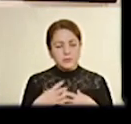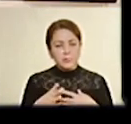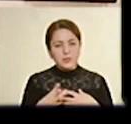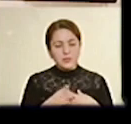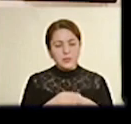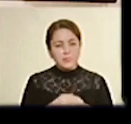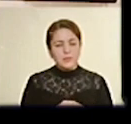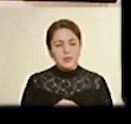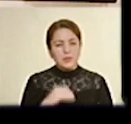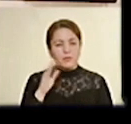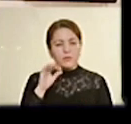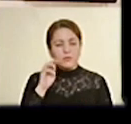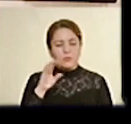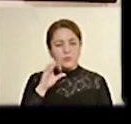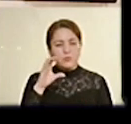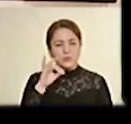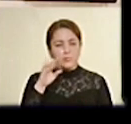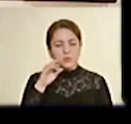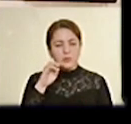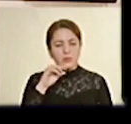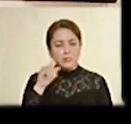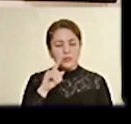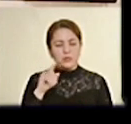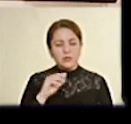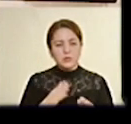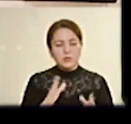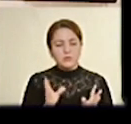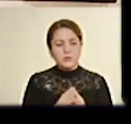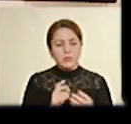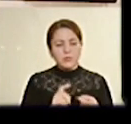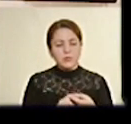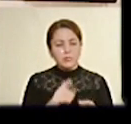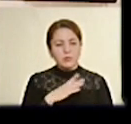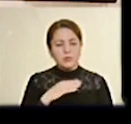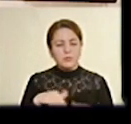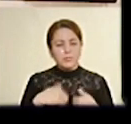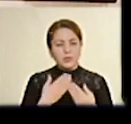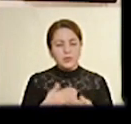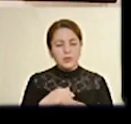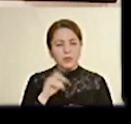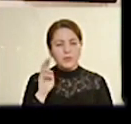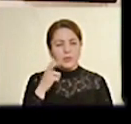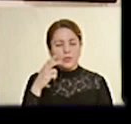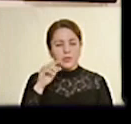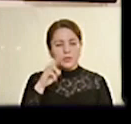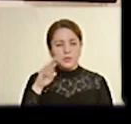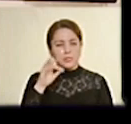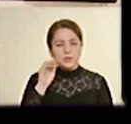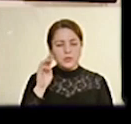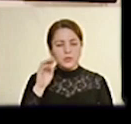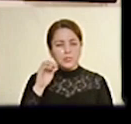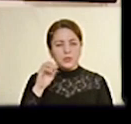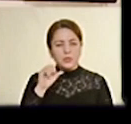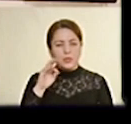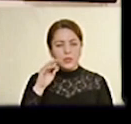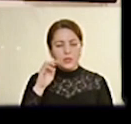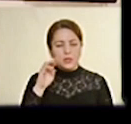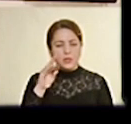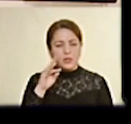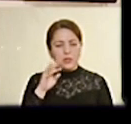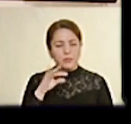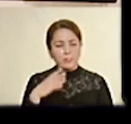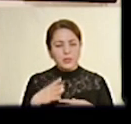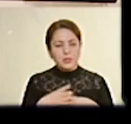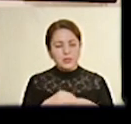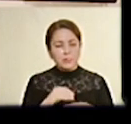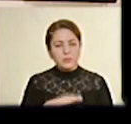birgalikda fotosintez jarayoni bilan bog'liq bo'lgan quyidagi biologik diktantni birgalikda bajaramiz. Siz